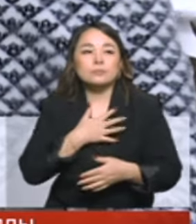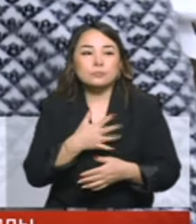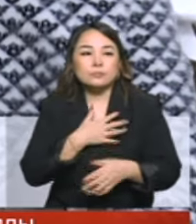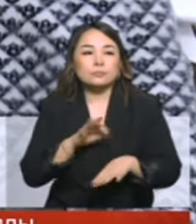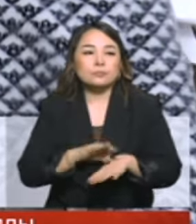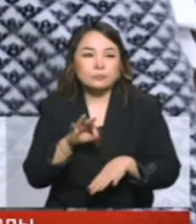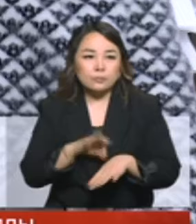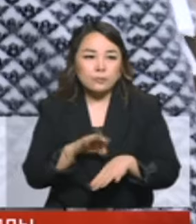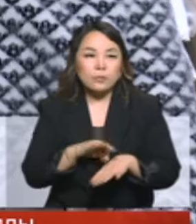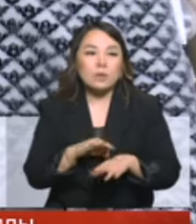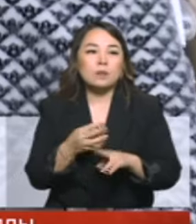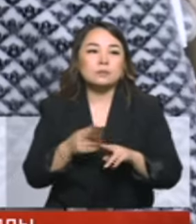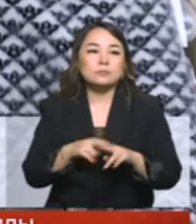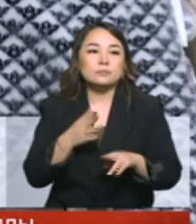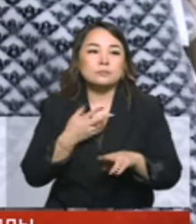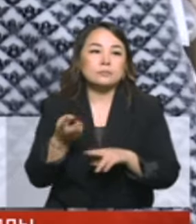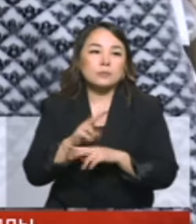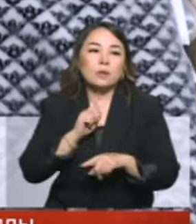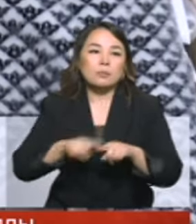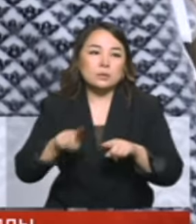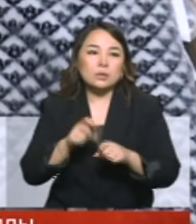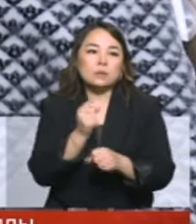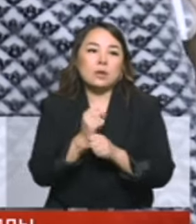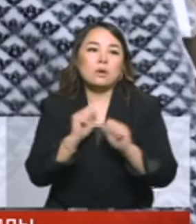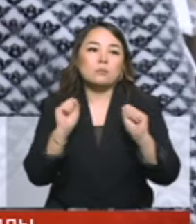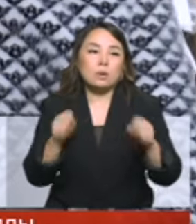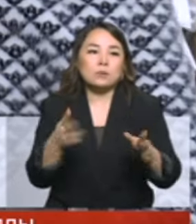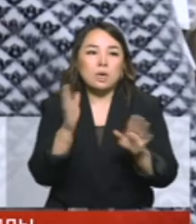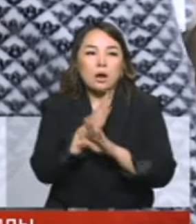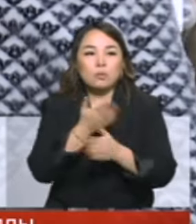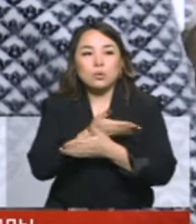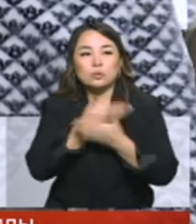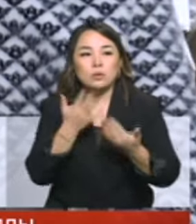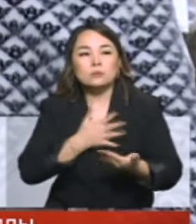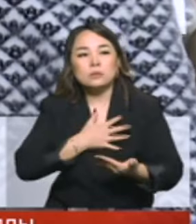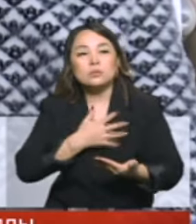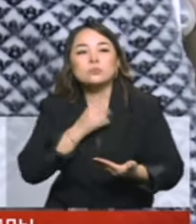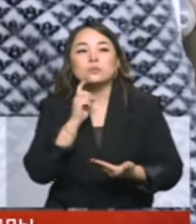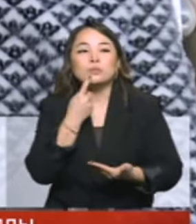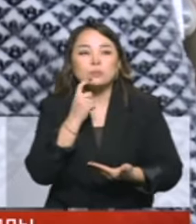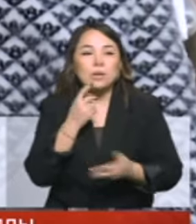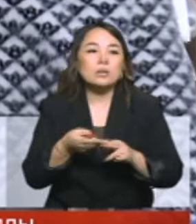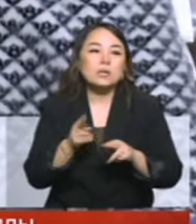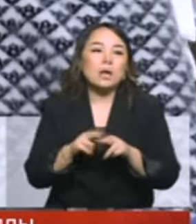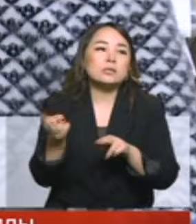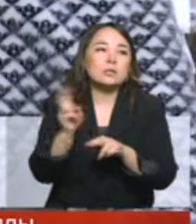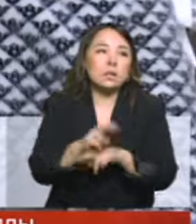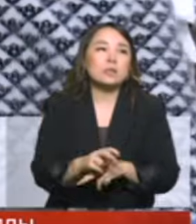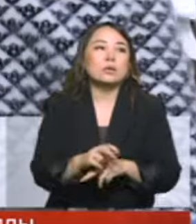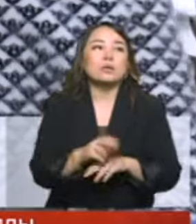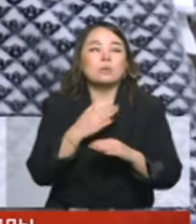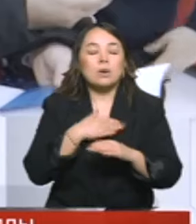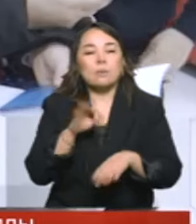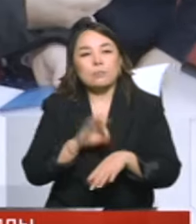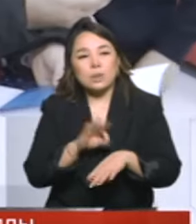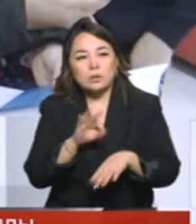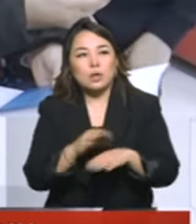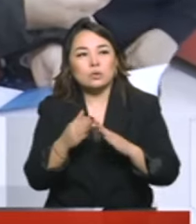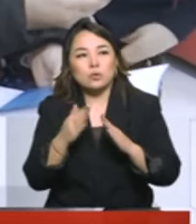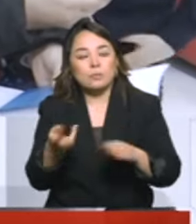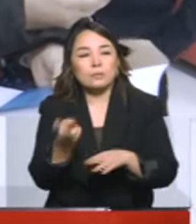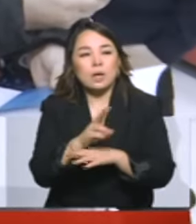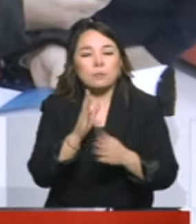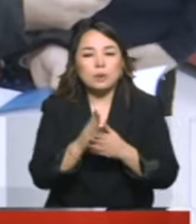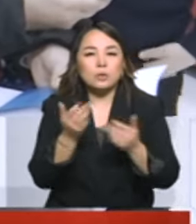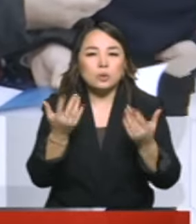тұмайды. Бізде келен тез-тез қызса болады ғой, ауа жоқ мына жерде. Бұл жерге келеміз деп үйге барып ауырымыз.